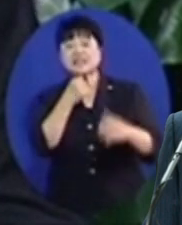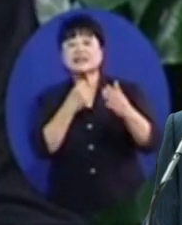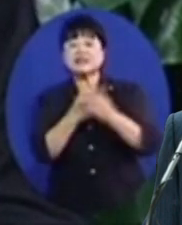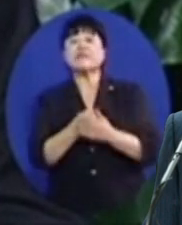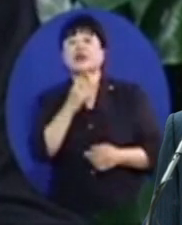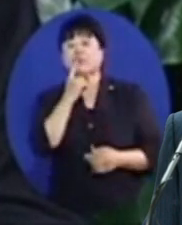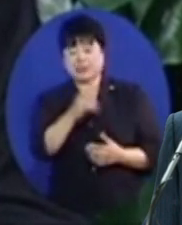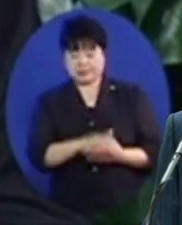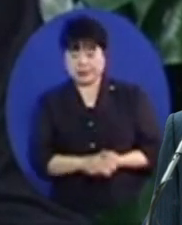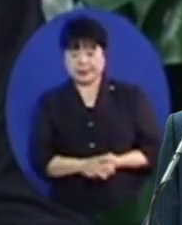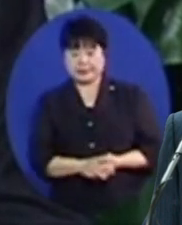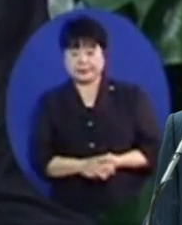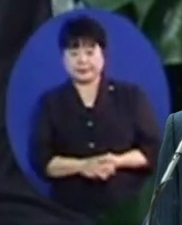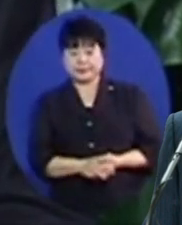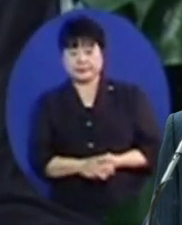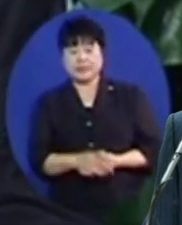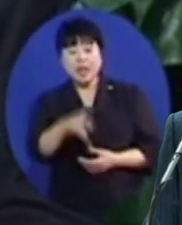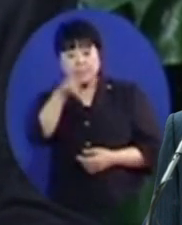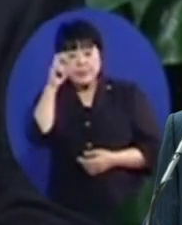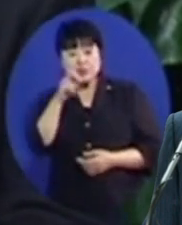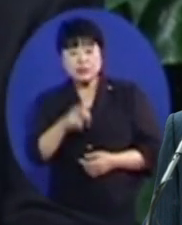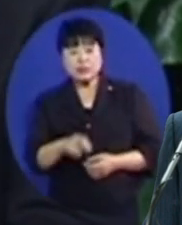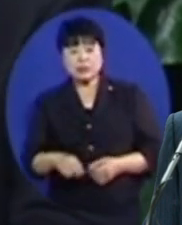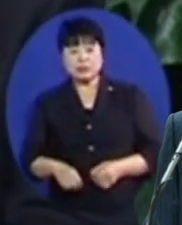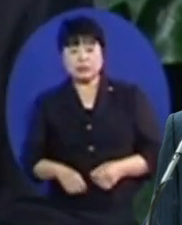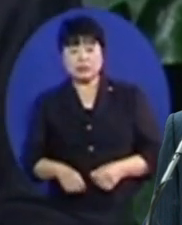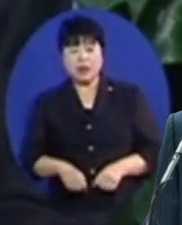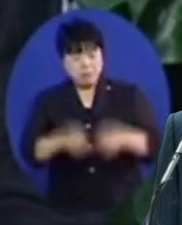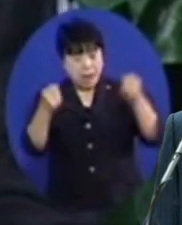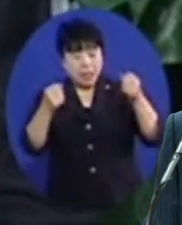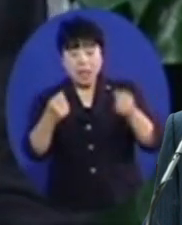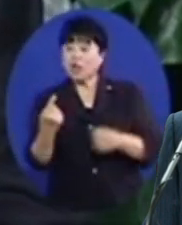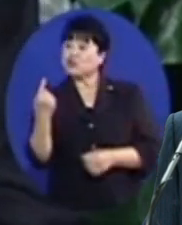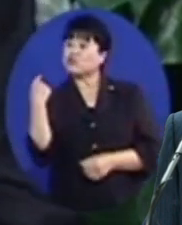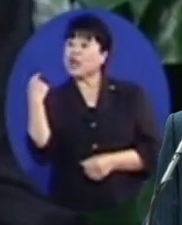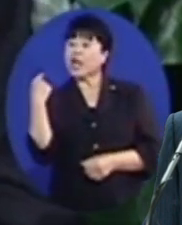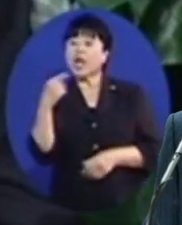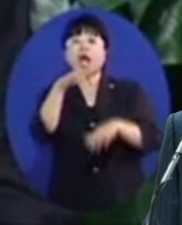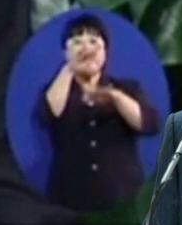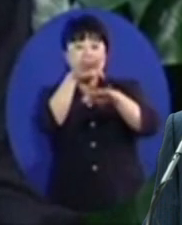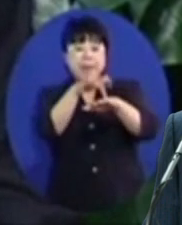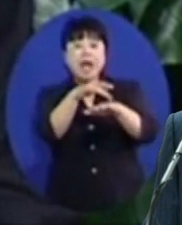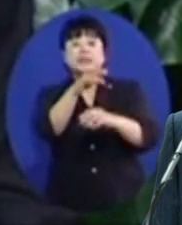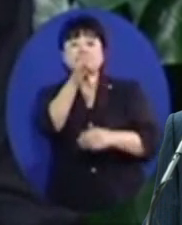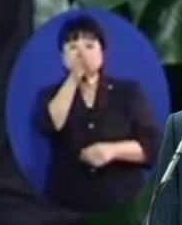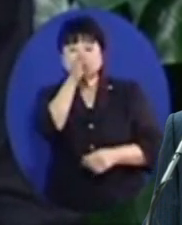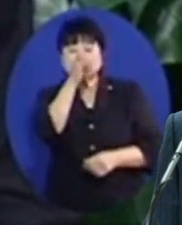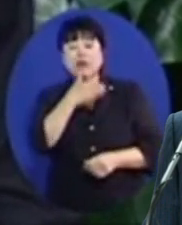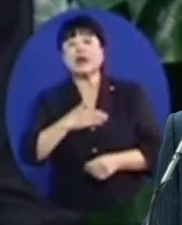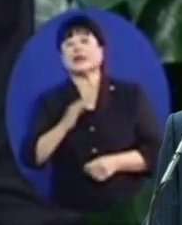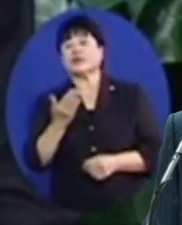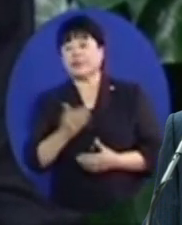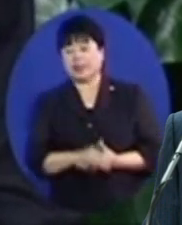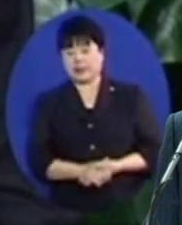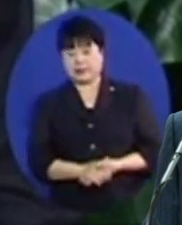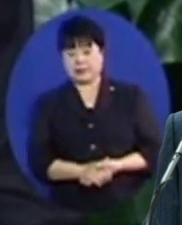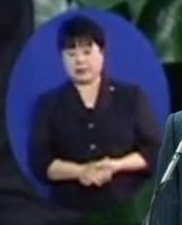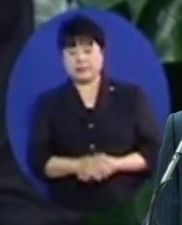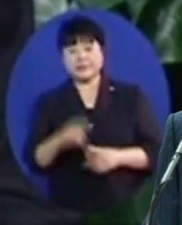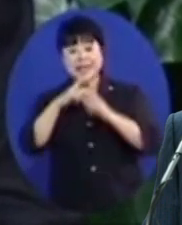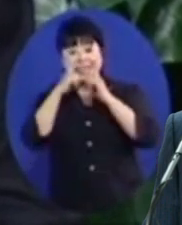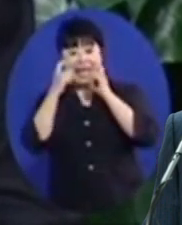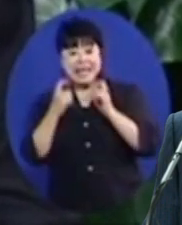받았기 때문인 것입니다. 미움과 파괴의 배후에는 마귀가 있다는 사실을 알아야 되는 것입니다. 우리